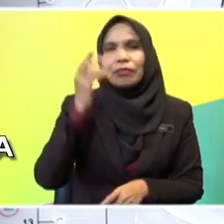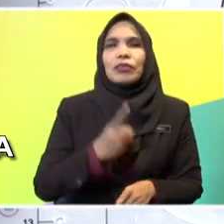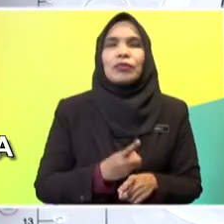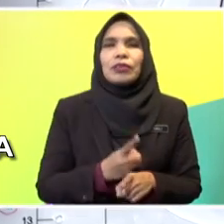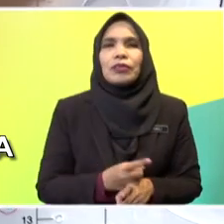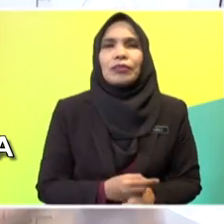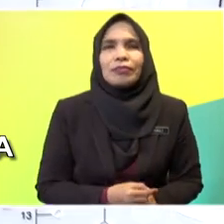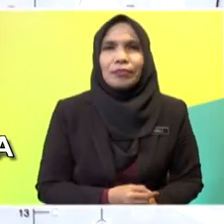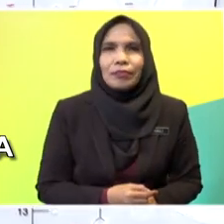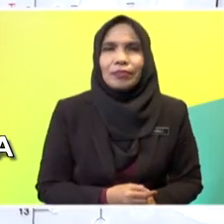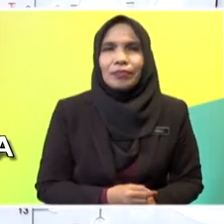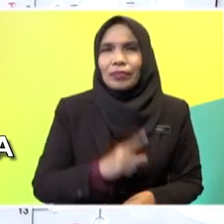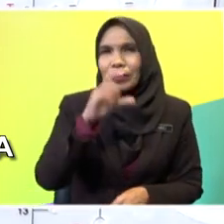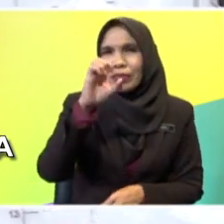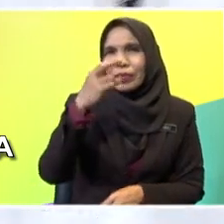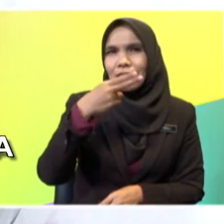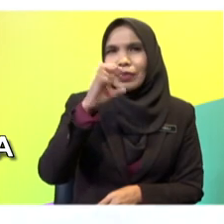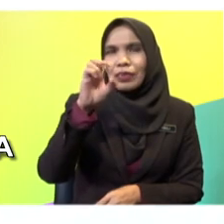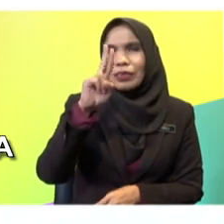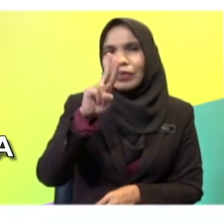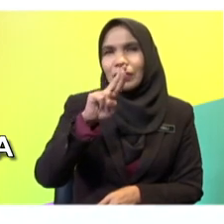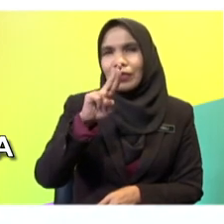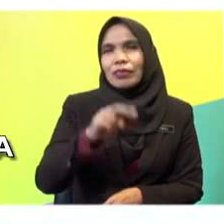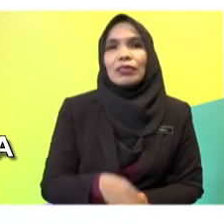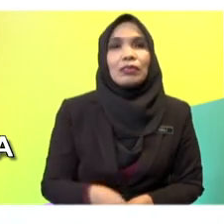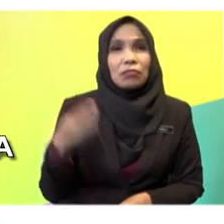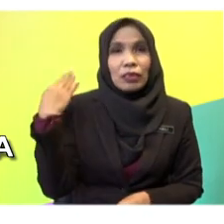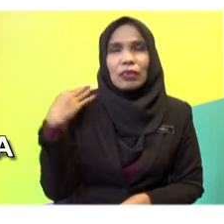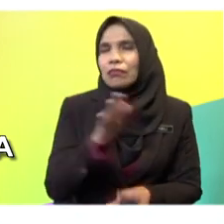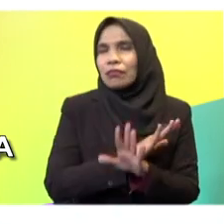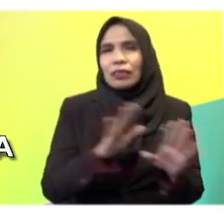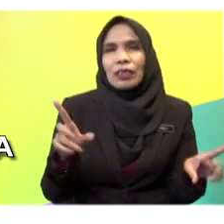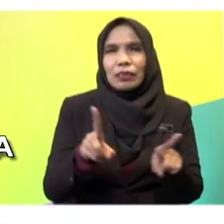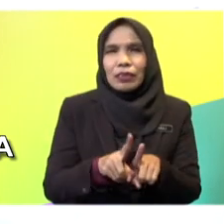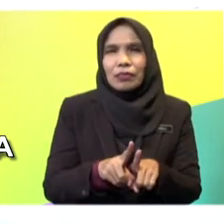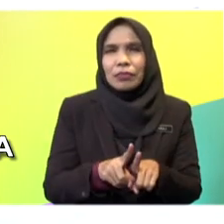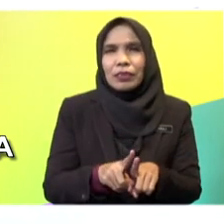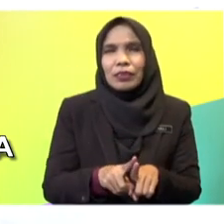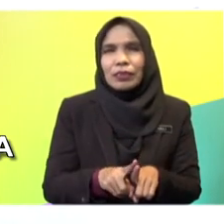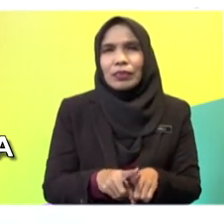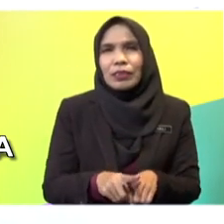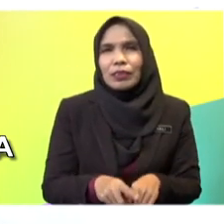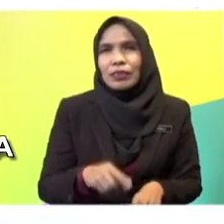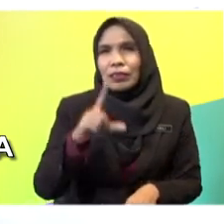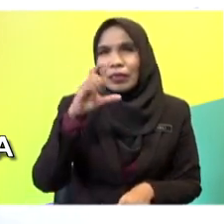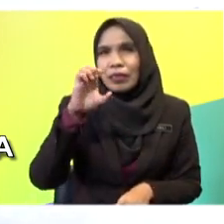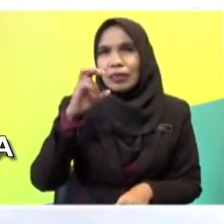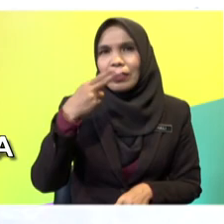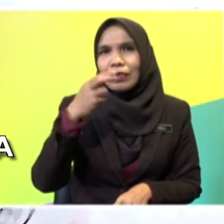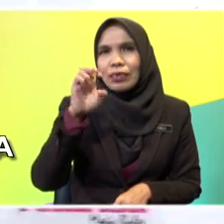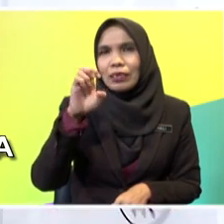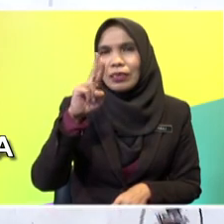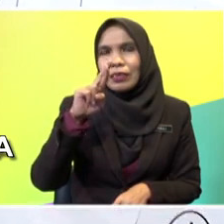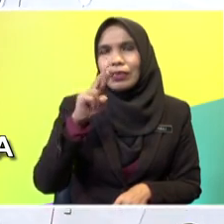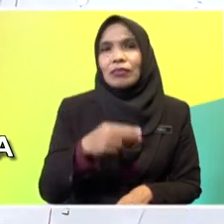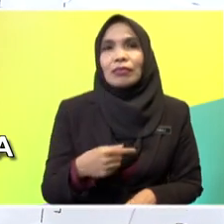di belakang tak sama dengan leher di bahagian hadapan. Leher di hadapan dia besar sikitlah. Dekat leher